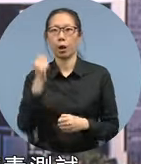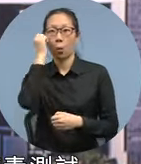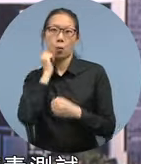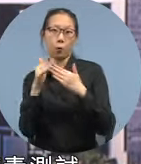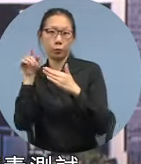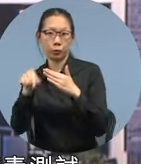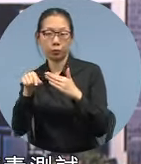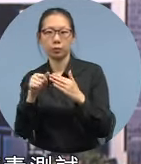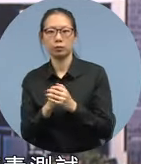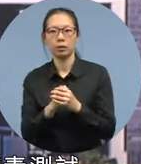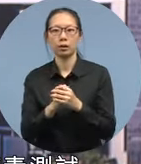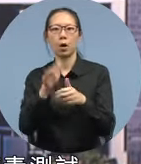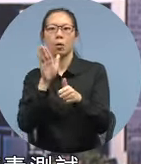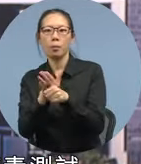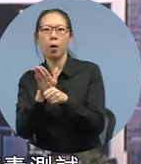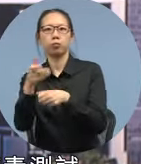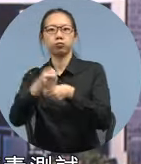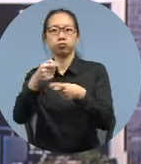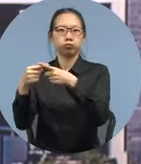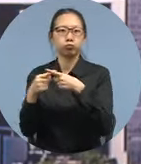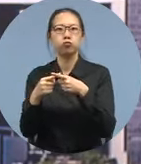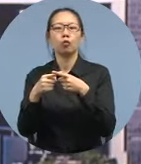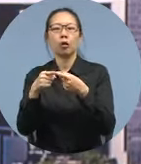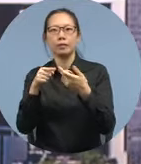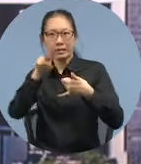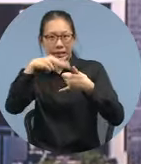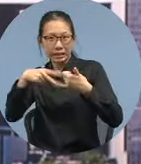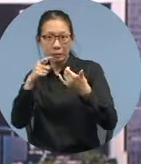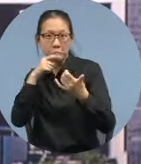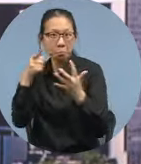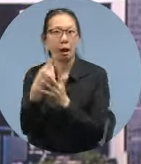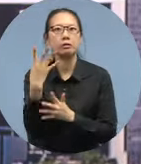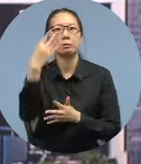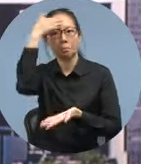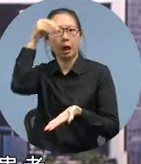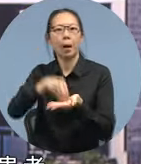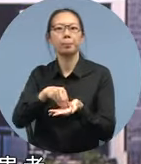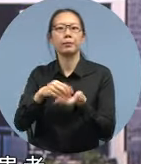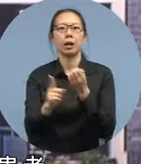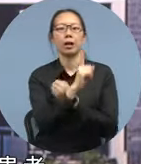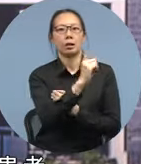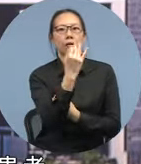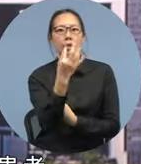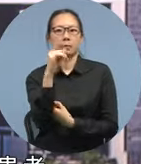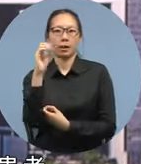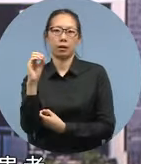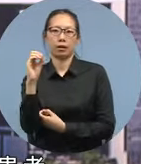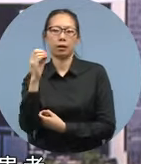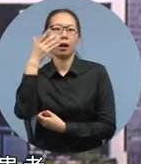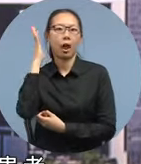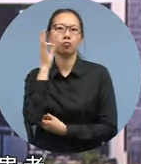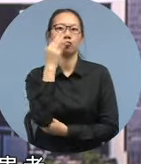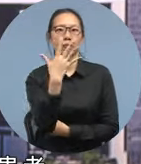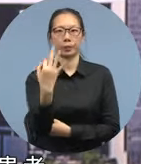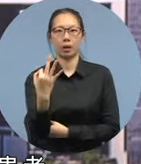時咧都有幫嗰啲員工做測試啊，都揾到4個確診個案嘅。咁就係分別係1310啦，就